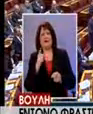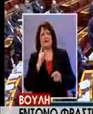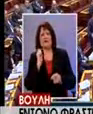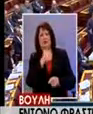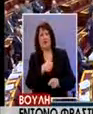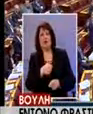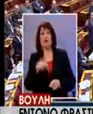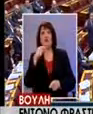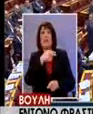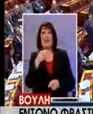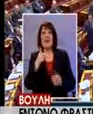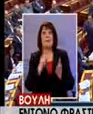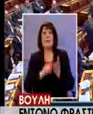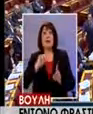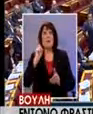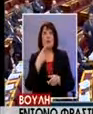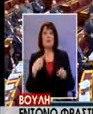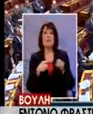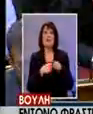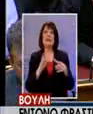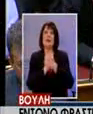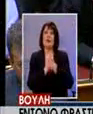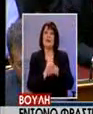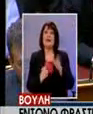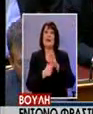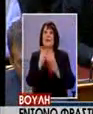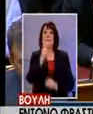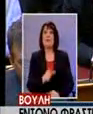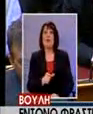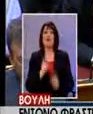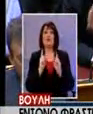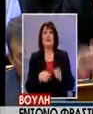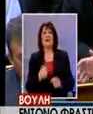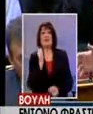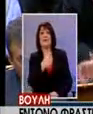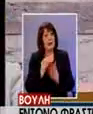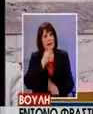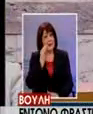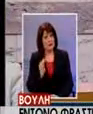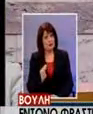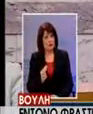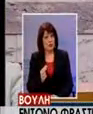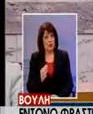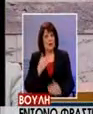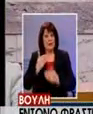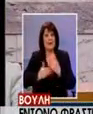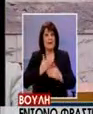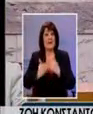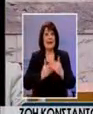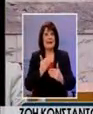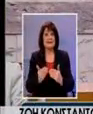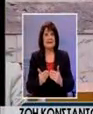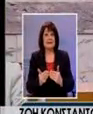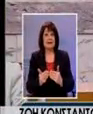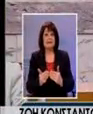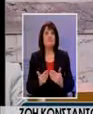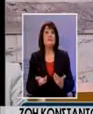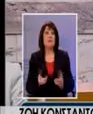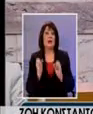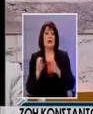που πρέπει να μας ενώνει, η κυρία Πρόεδρος αποφάσισε μόνη της. Για τη διαδικασία όχι απλώς